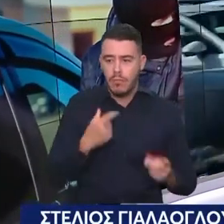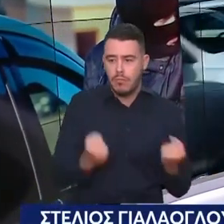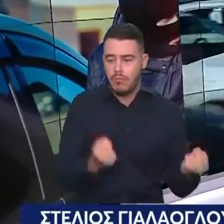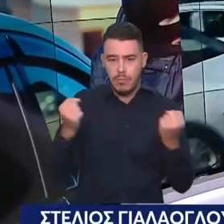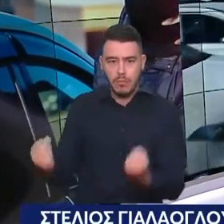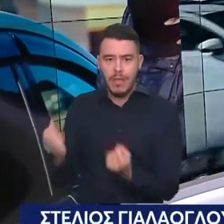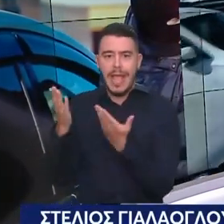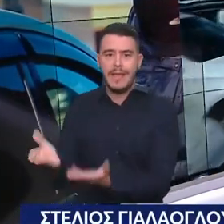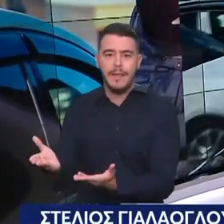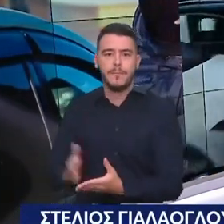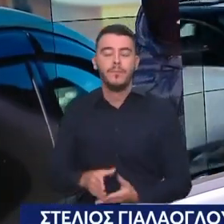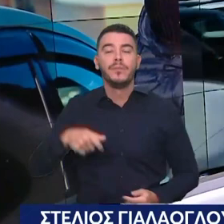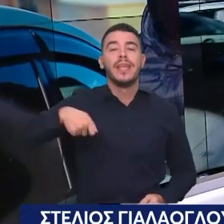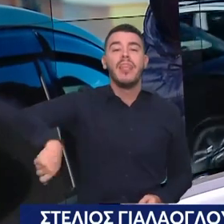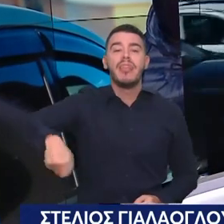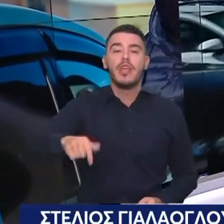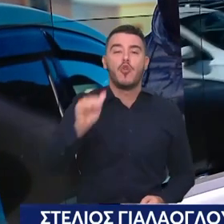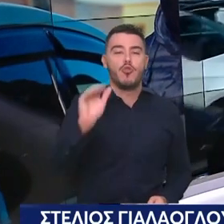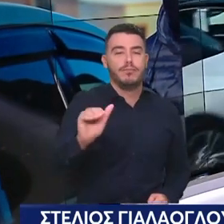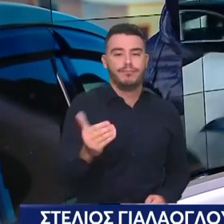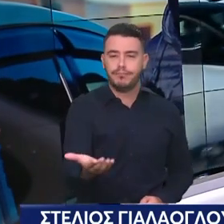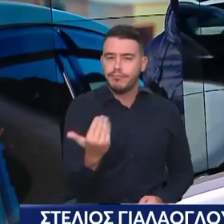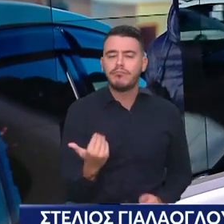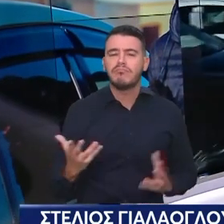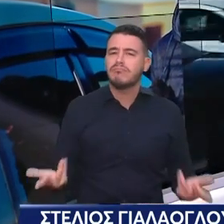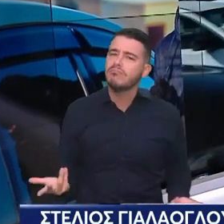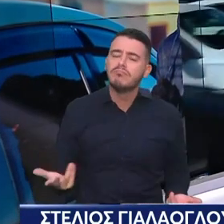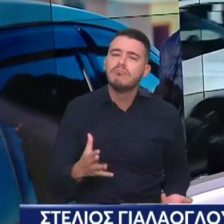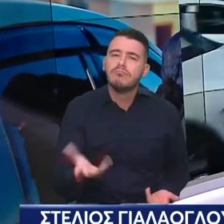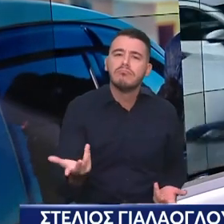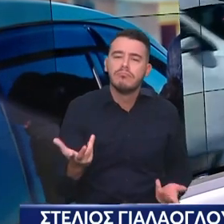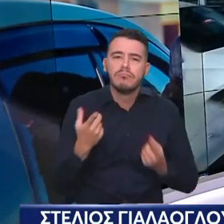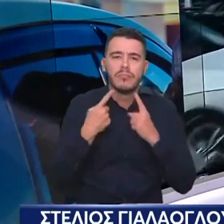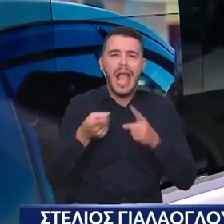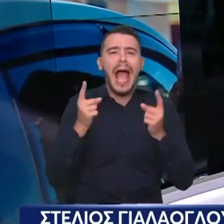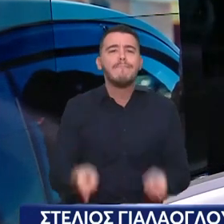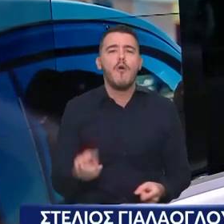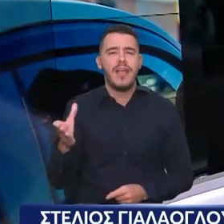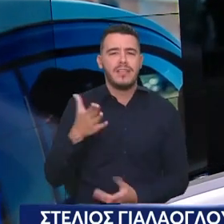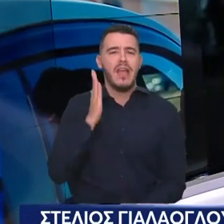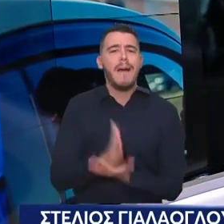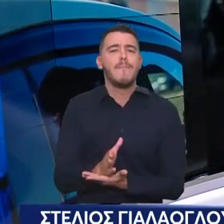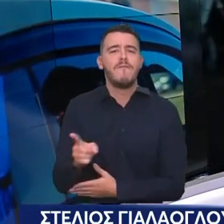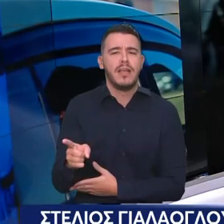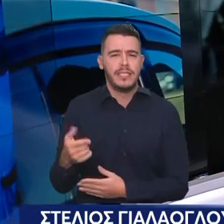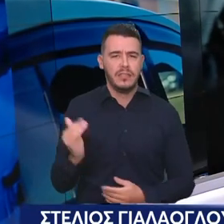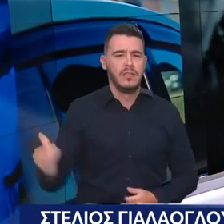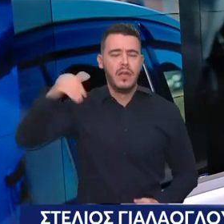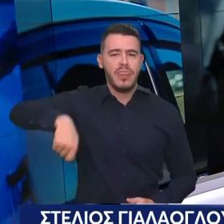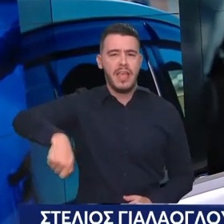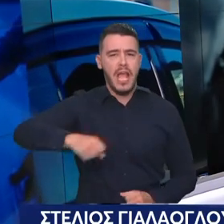συντηρήσω. Κύριε Γιαλάογλου, πείτε μας κάτι για αυτή την απόφαση, γιατί πραγματικά μας έχει εκπλήξει πολύ αρνητικά.